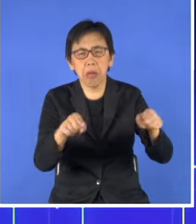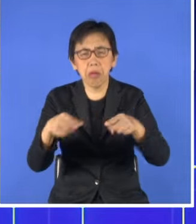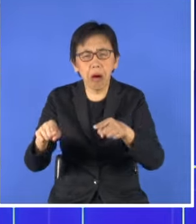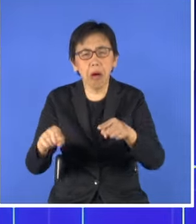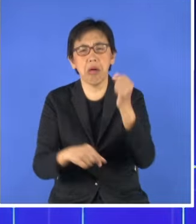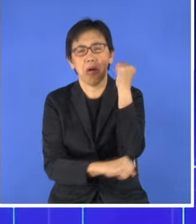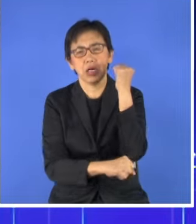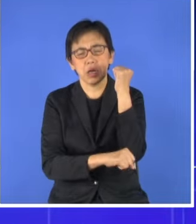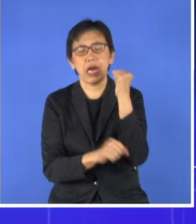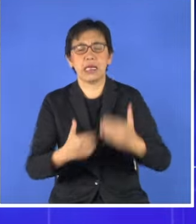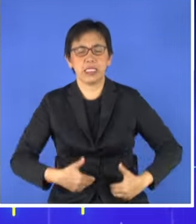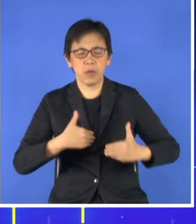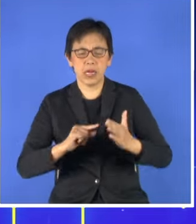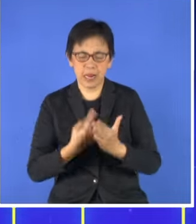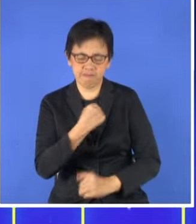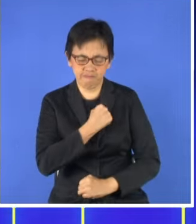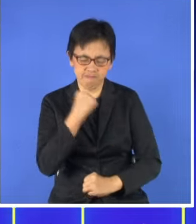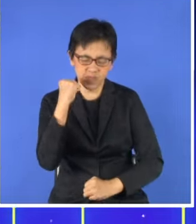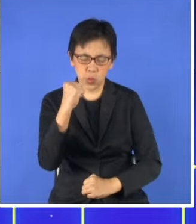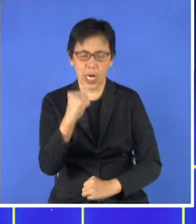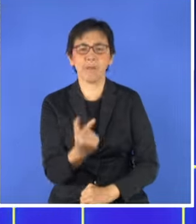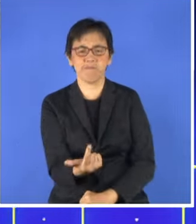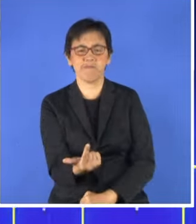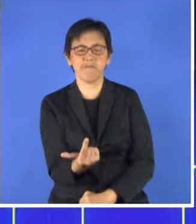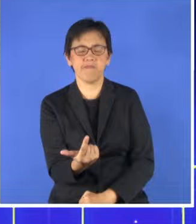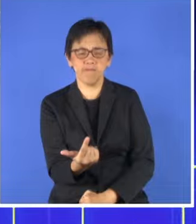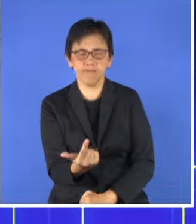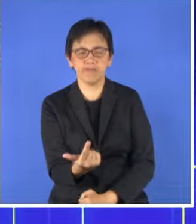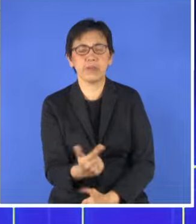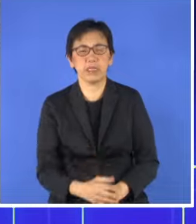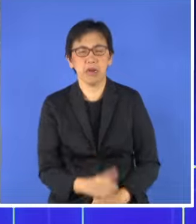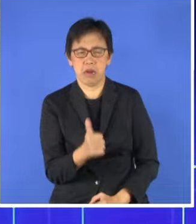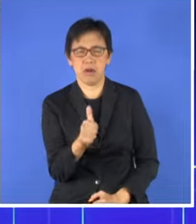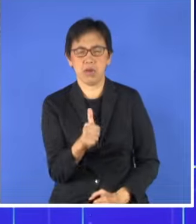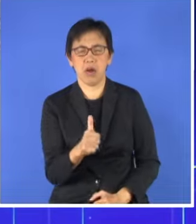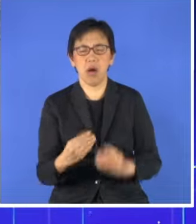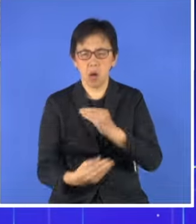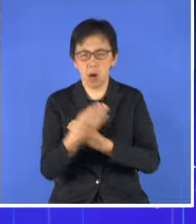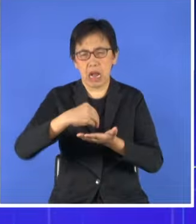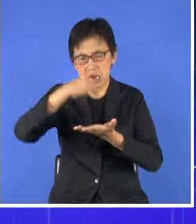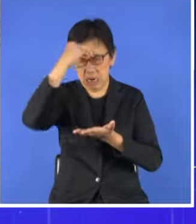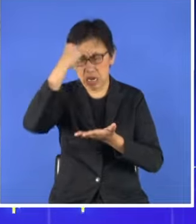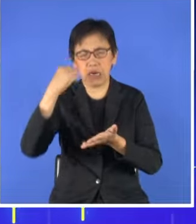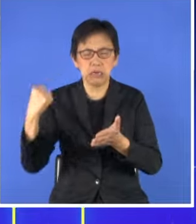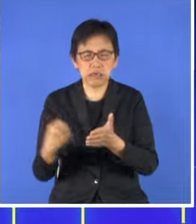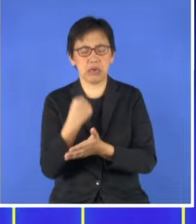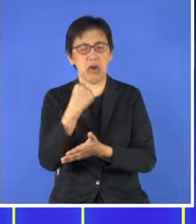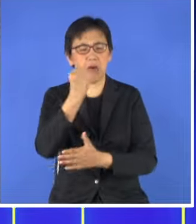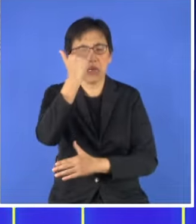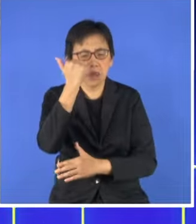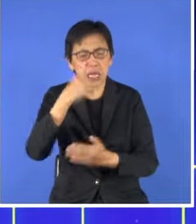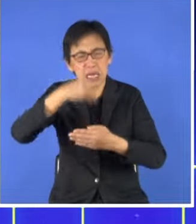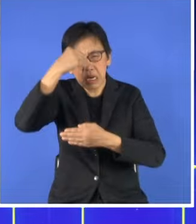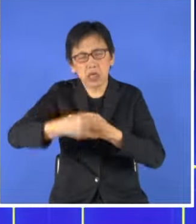ใช่เริ่มต้นดีแล้วอืในอหลานค่ะนะก็ขอให้น้องมีโอกาสได้เรียนหนังสือด้วยเพราะว่าเสียดายน้องก็จบป